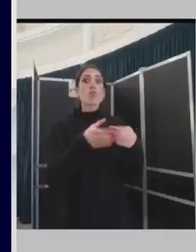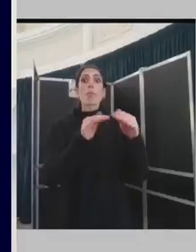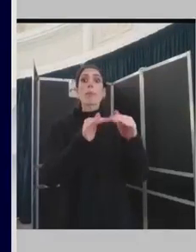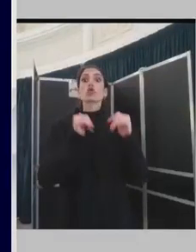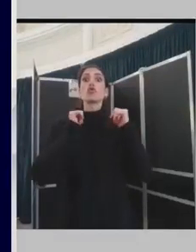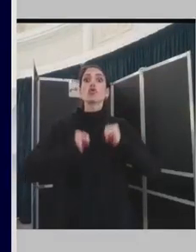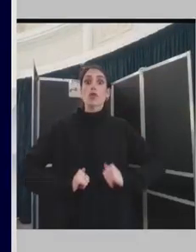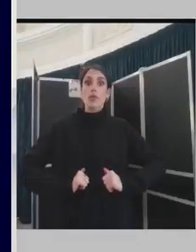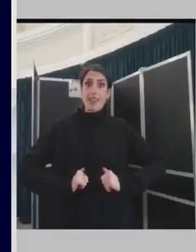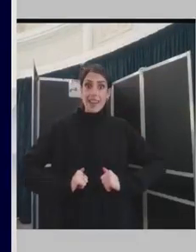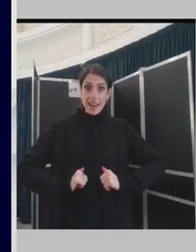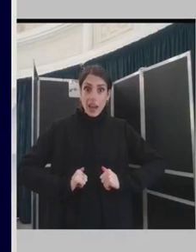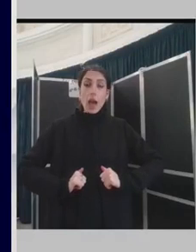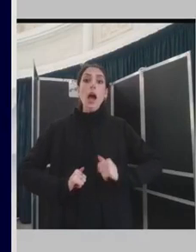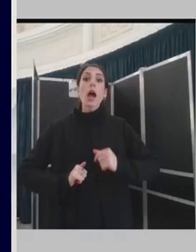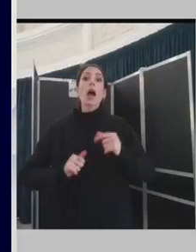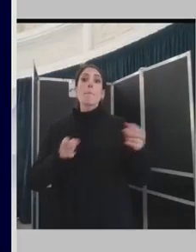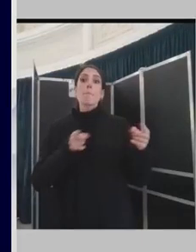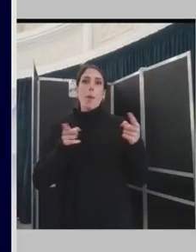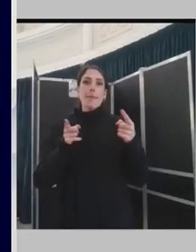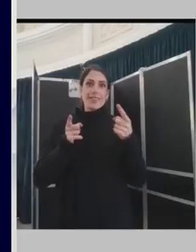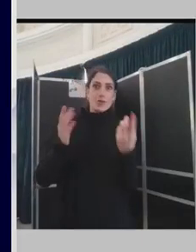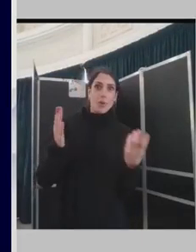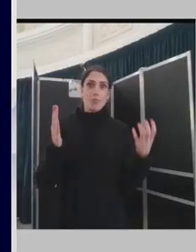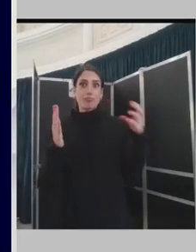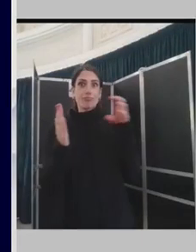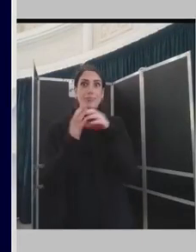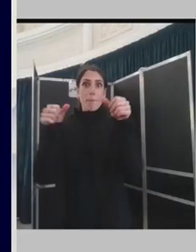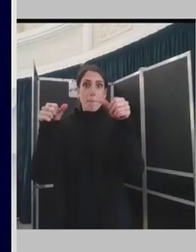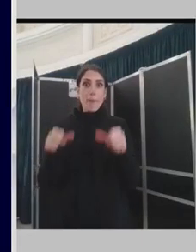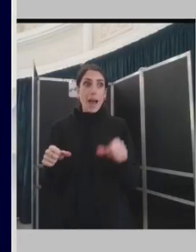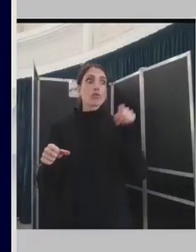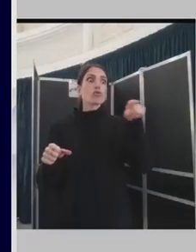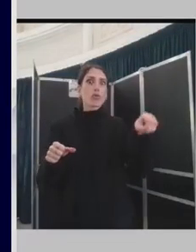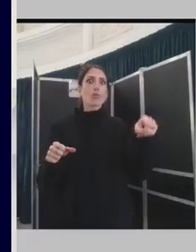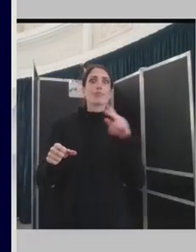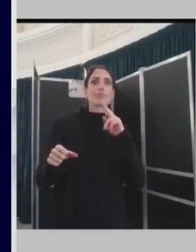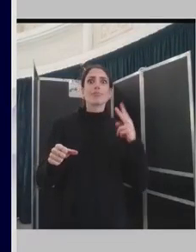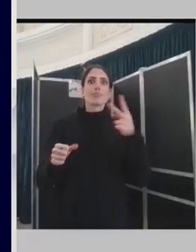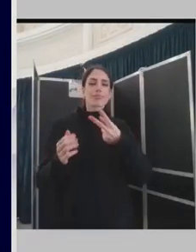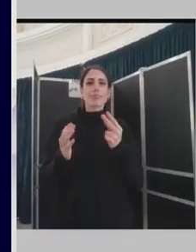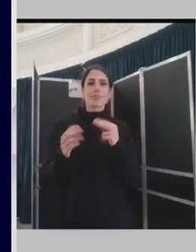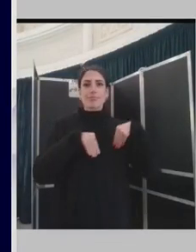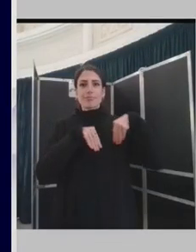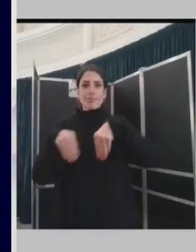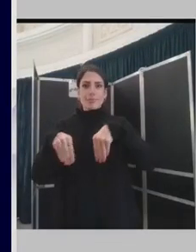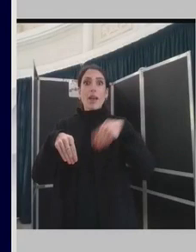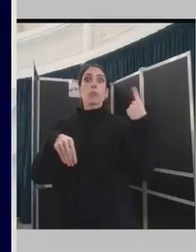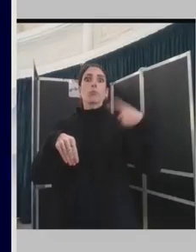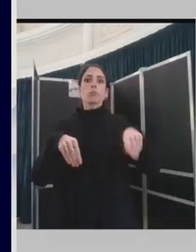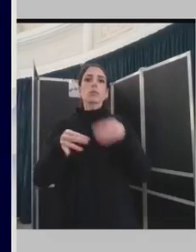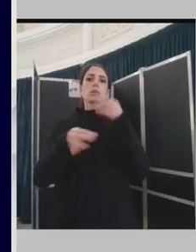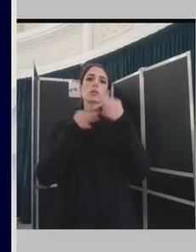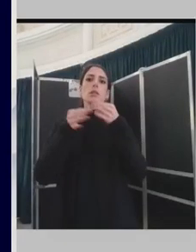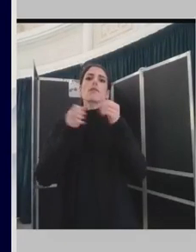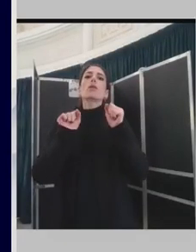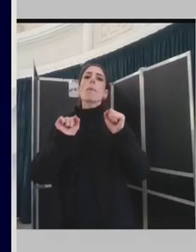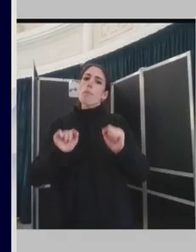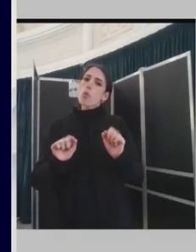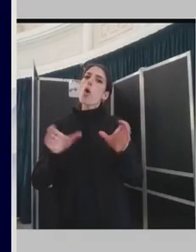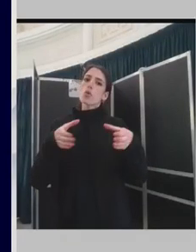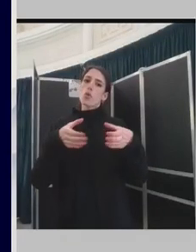progetto importante e soddisfacente al bando pubblico, e quindi cominceremo da là e proseguiremo man mano